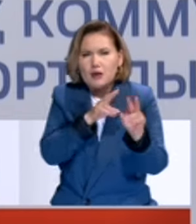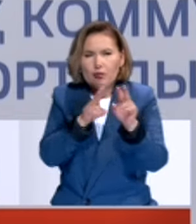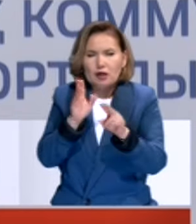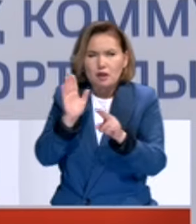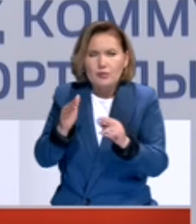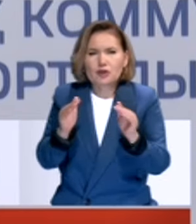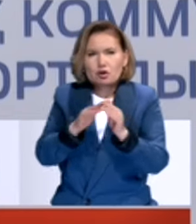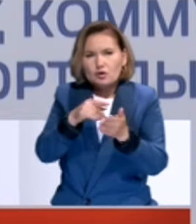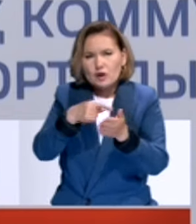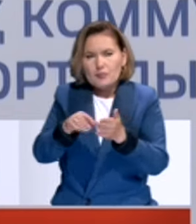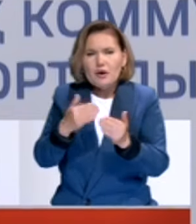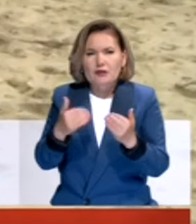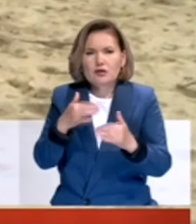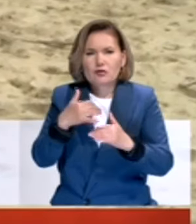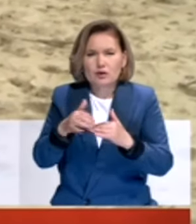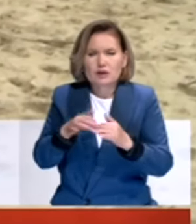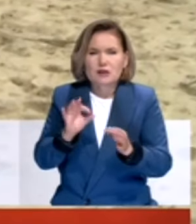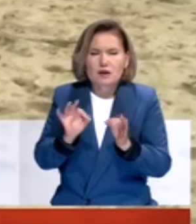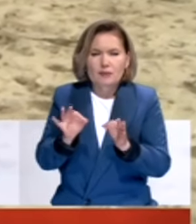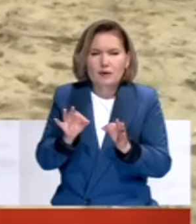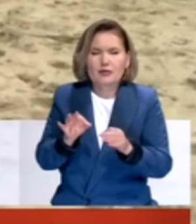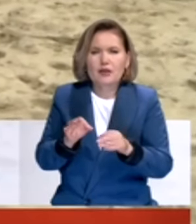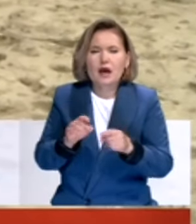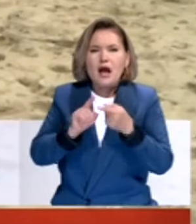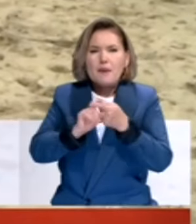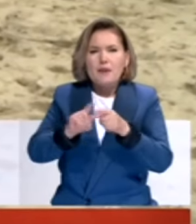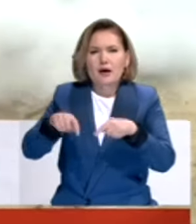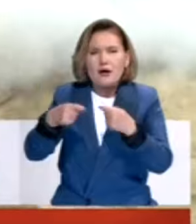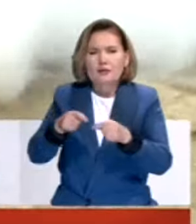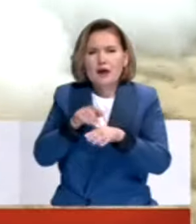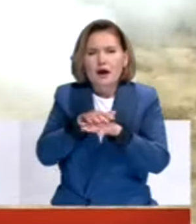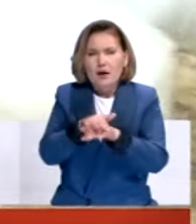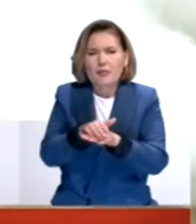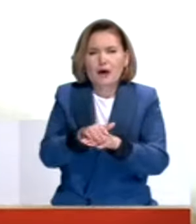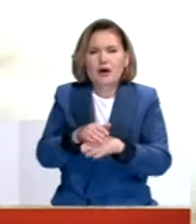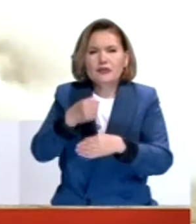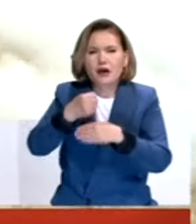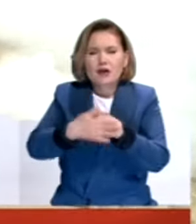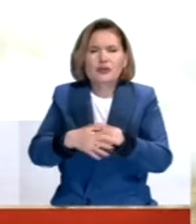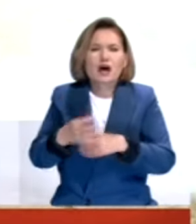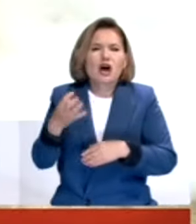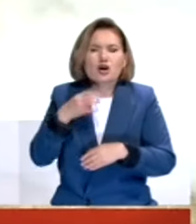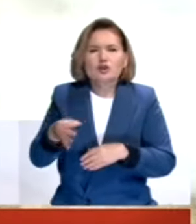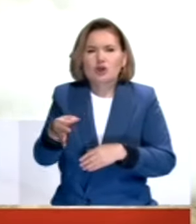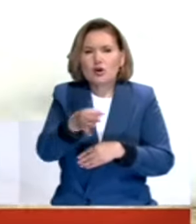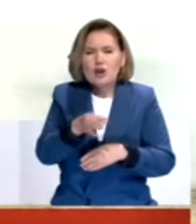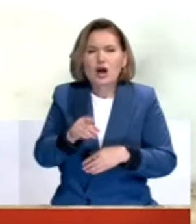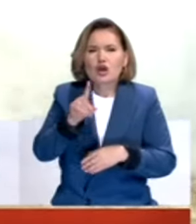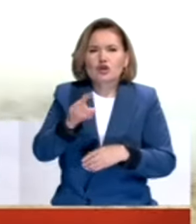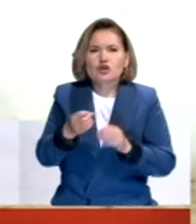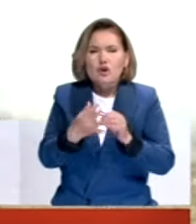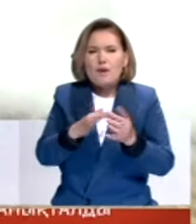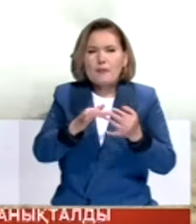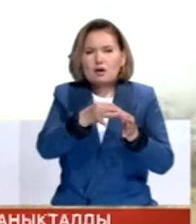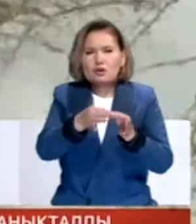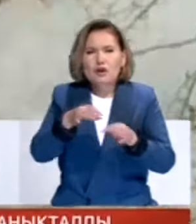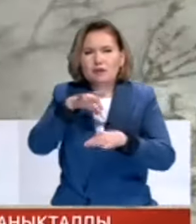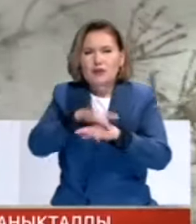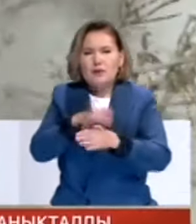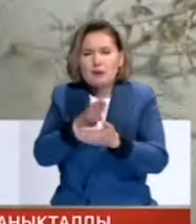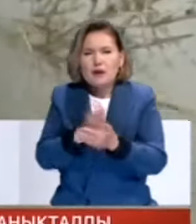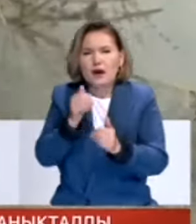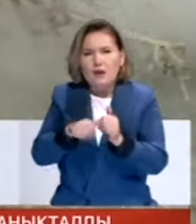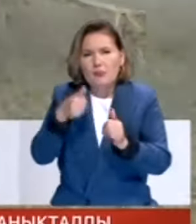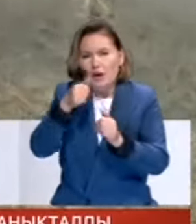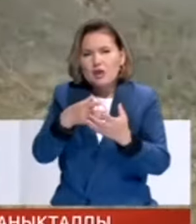шығаруға. Қазір жағдайы орташа ауырлықта. Індет тасымалдайтын кенелердің ошағы ретінде Қызылорда облысында 115 елді мекен нақтыланған. Жыл